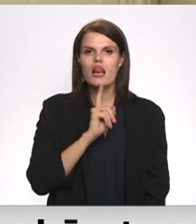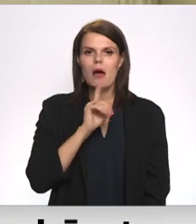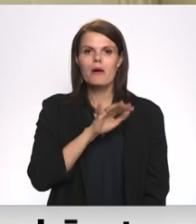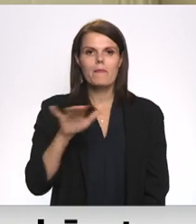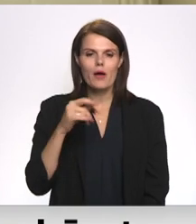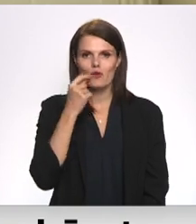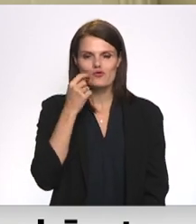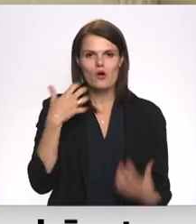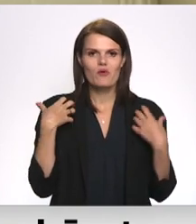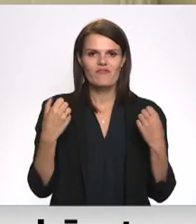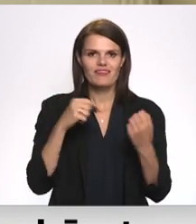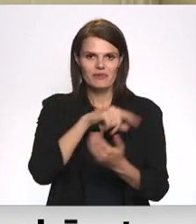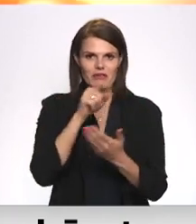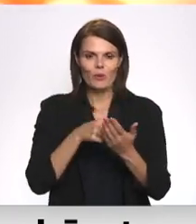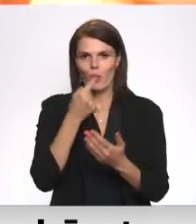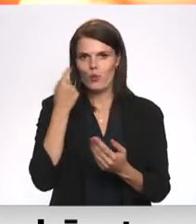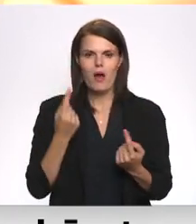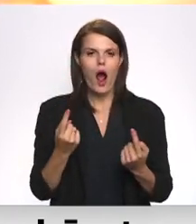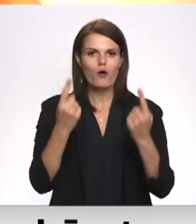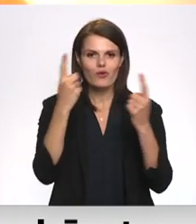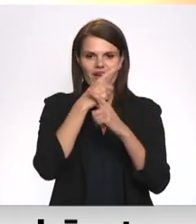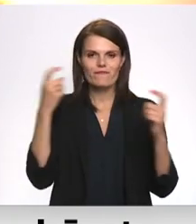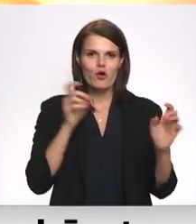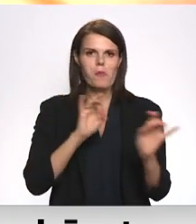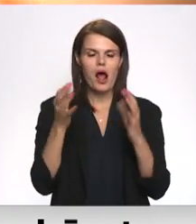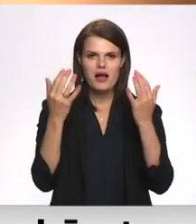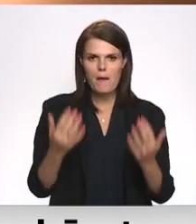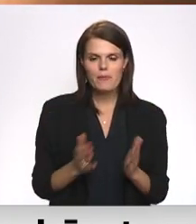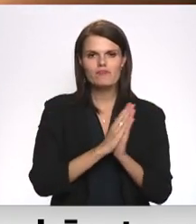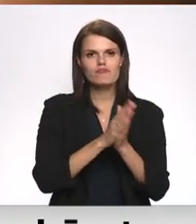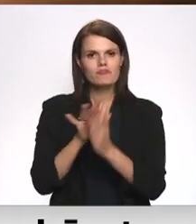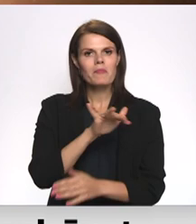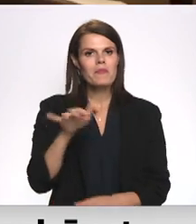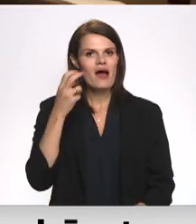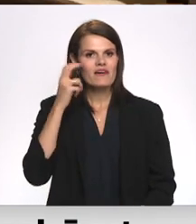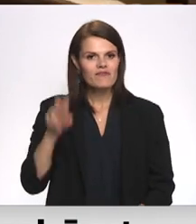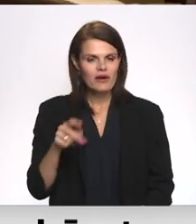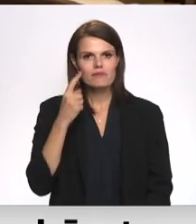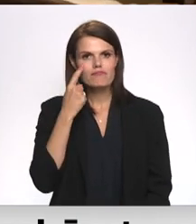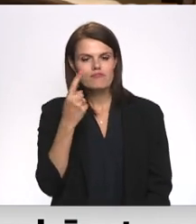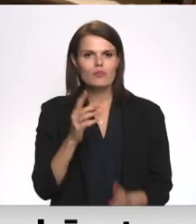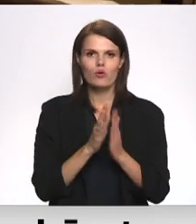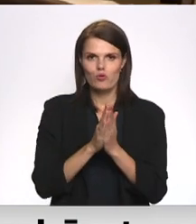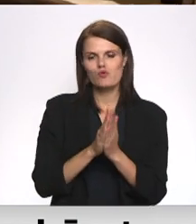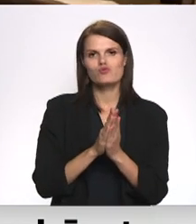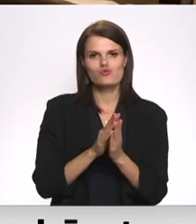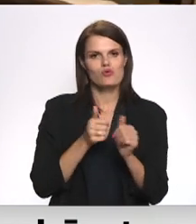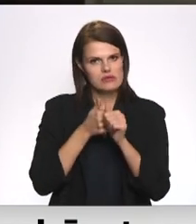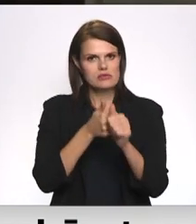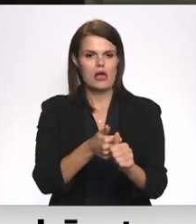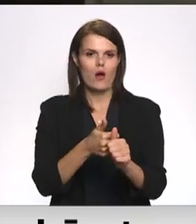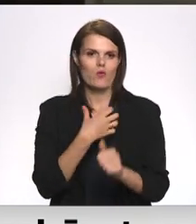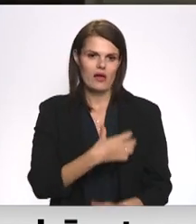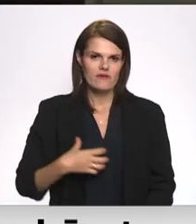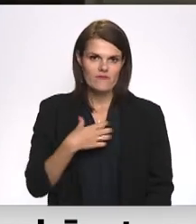zobu veselības jautājums nu pat aktualizēts ar informatīvu kampaņu, aicinot bērnu vecākus tam pievērst lielāku uzmanību.